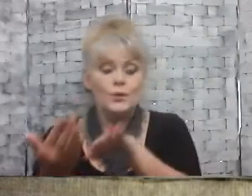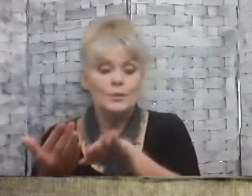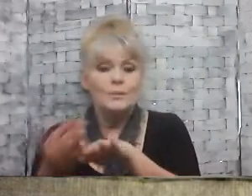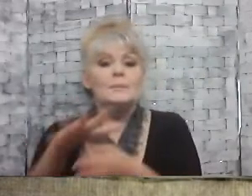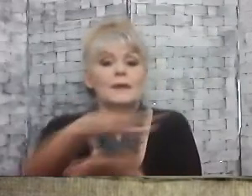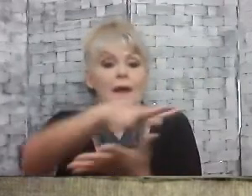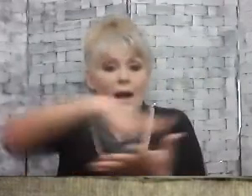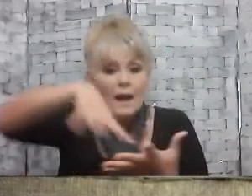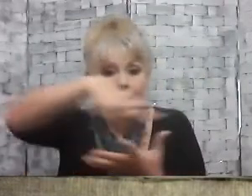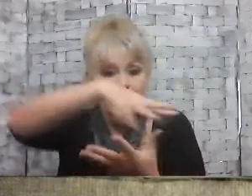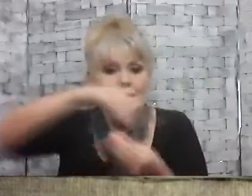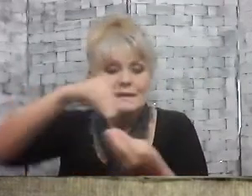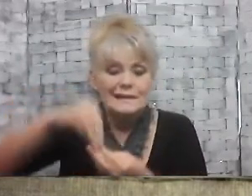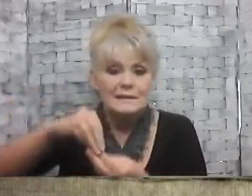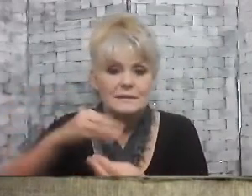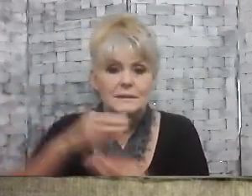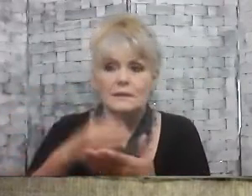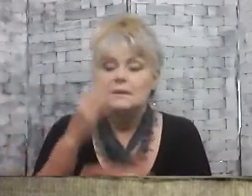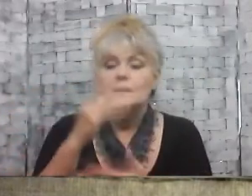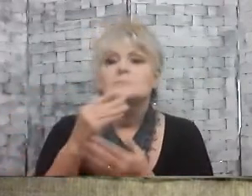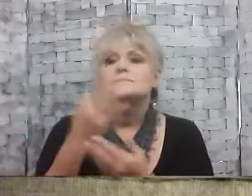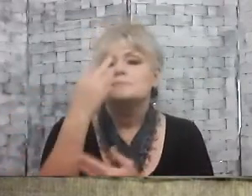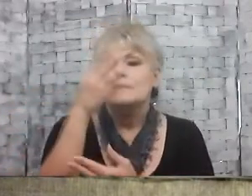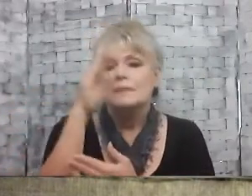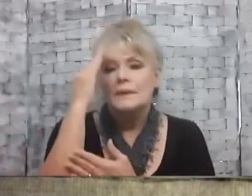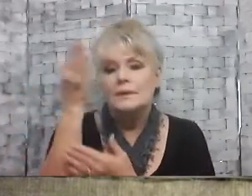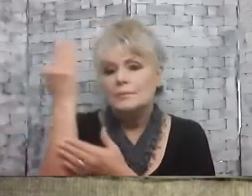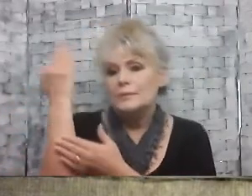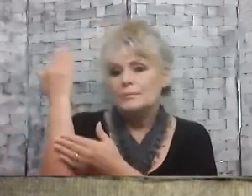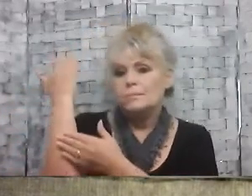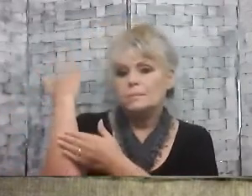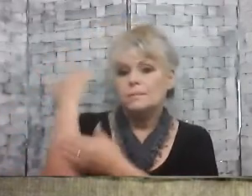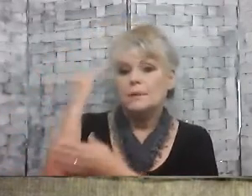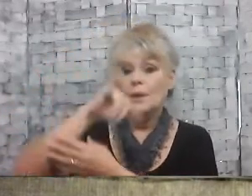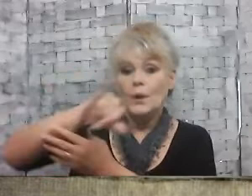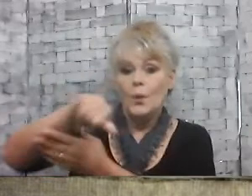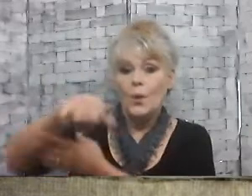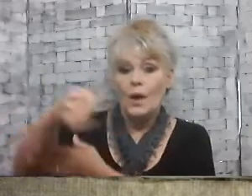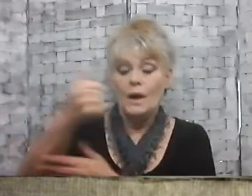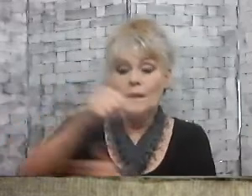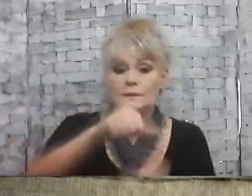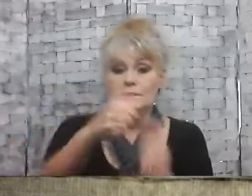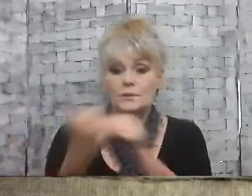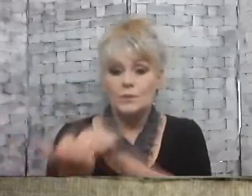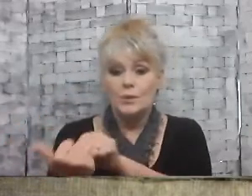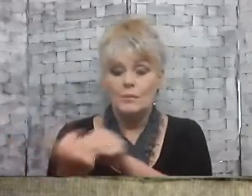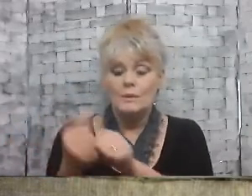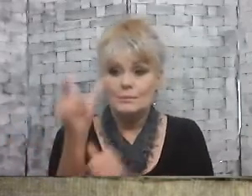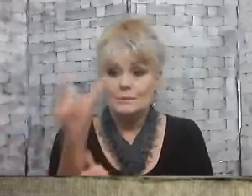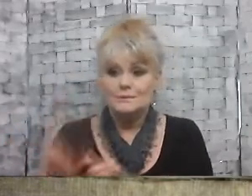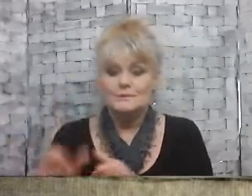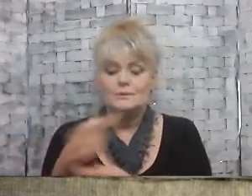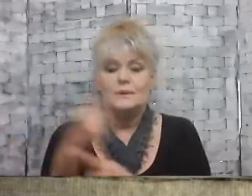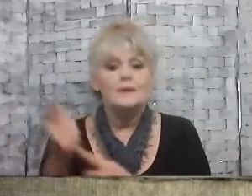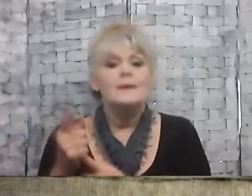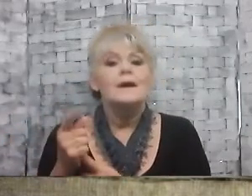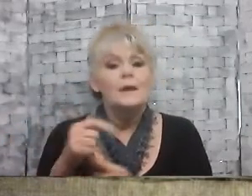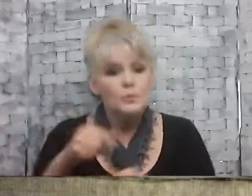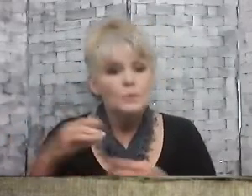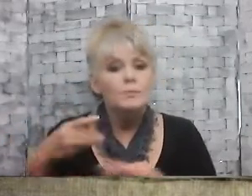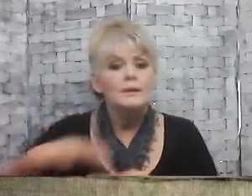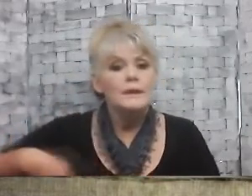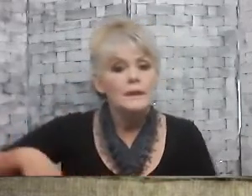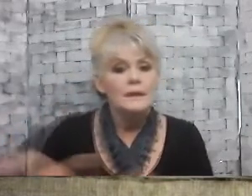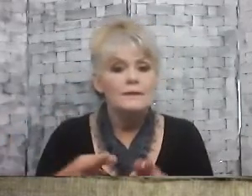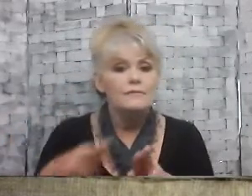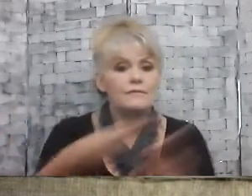jy nou terugdink, het by die Jordaanrivier Israeliete gedoop wat tot bekering gekom het.